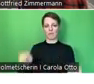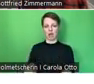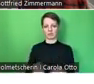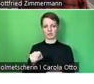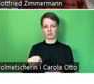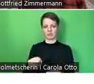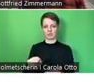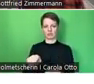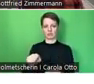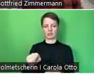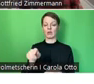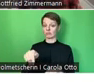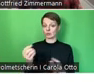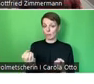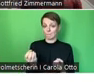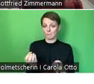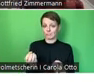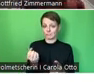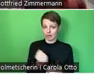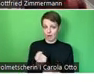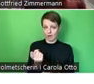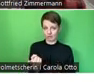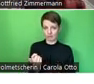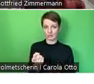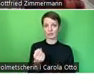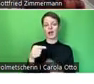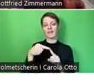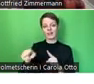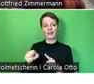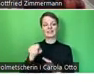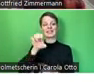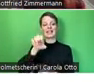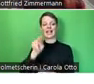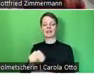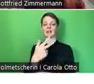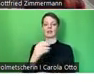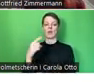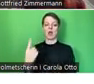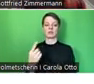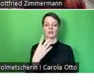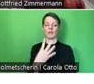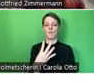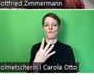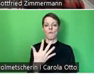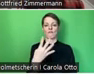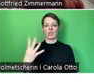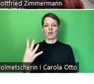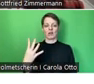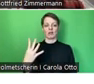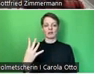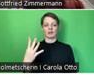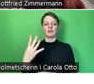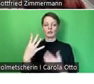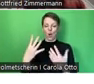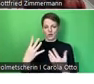eben geschehen. Und da ist der Verweis auf die EN 301549. Diese Norm